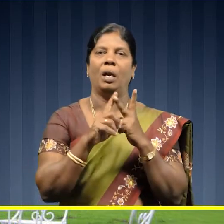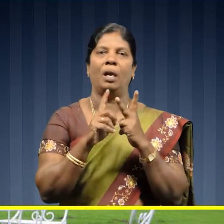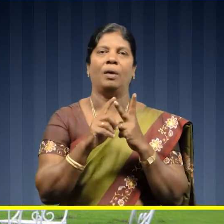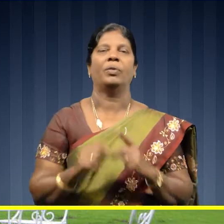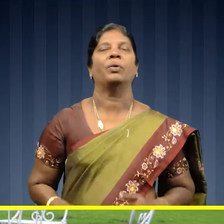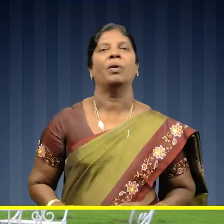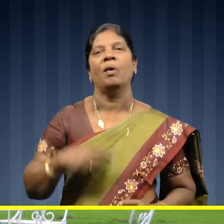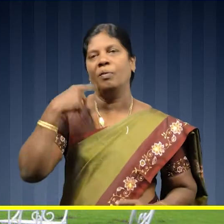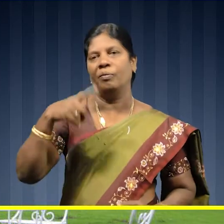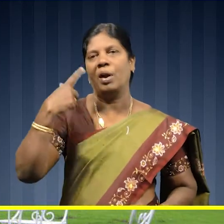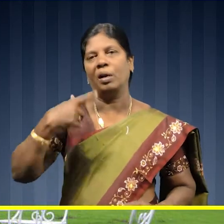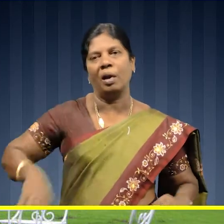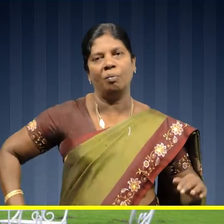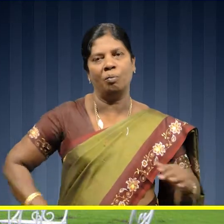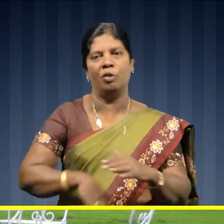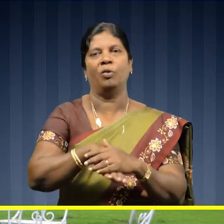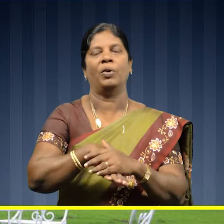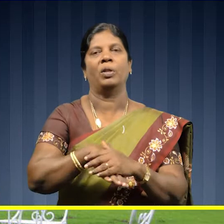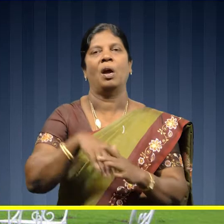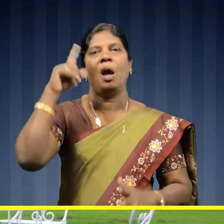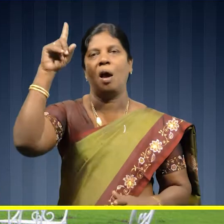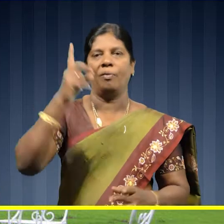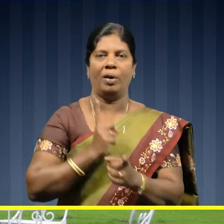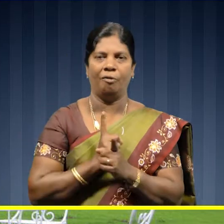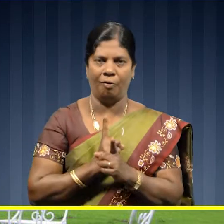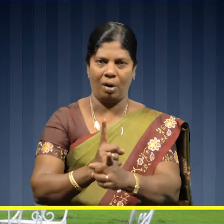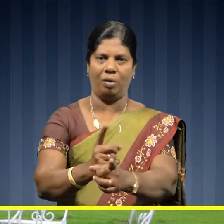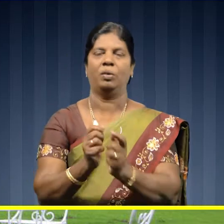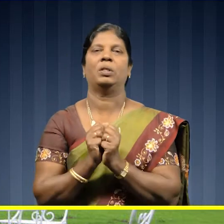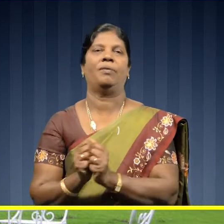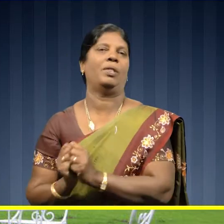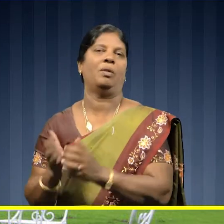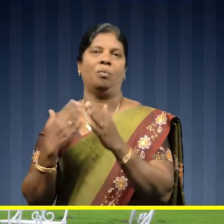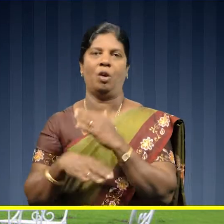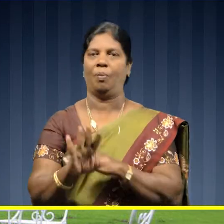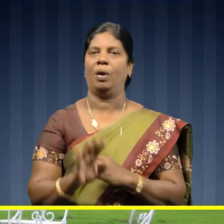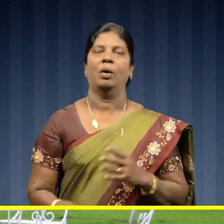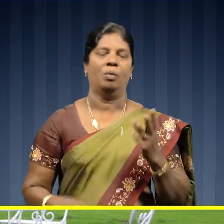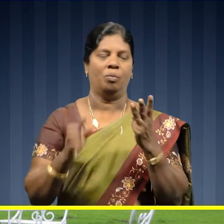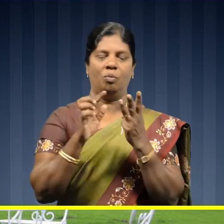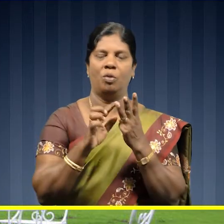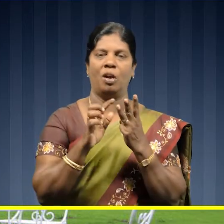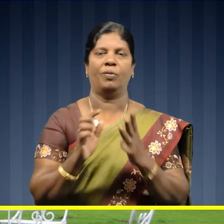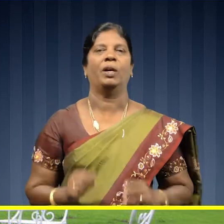மூலமாய். 2, வாழ்க்கை முழுவதும் அவரை பின்பற்றி நடப்பதின்